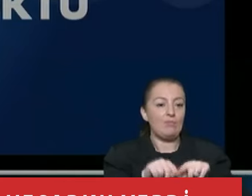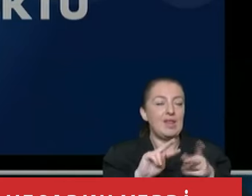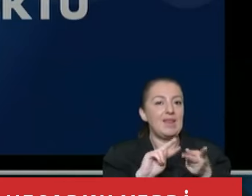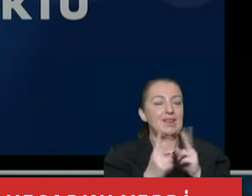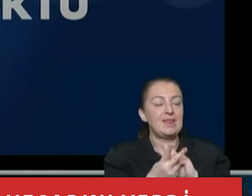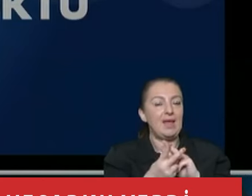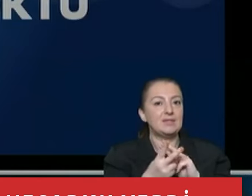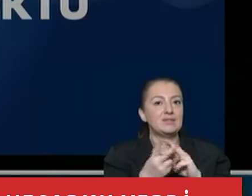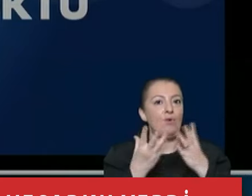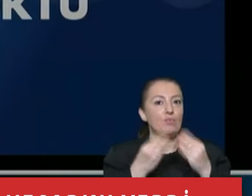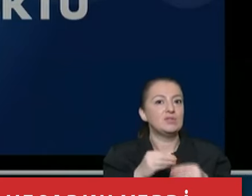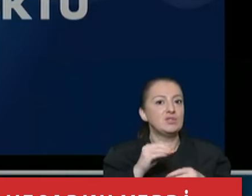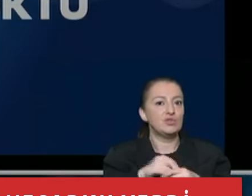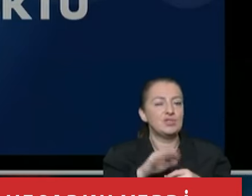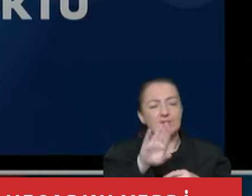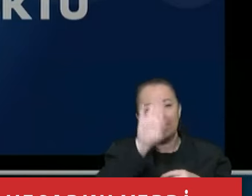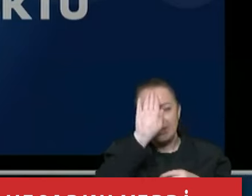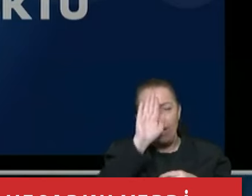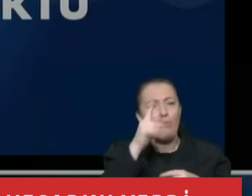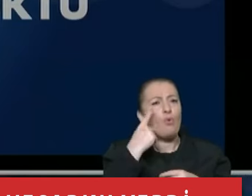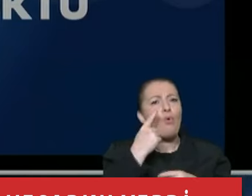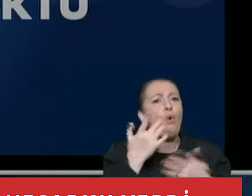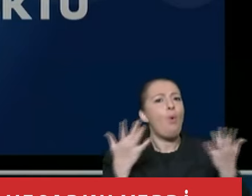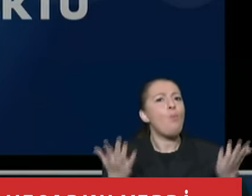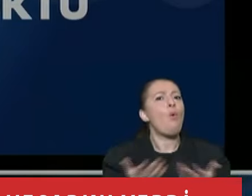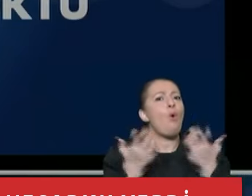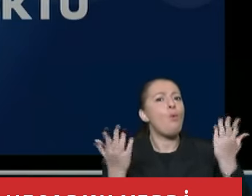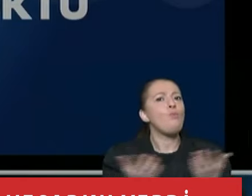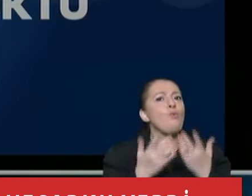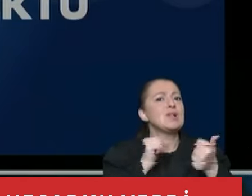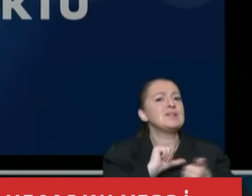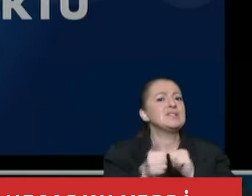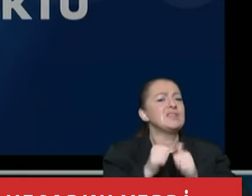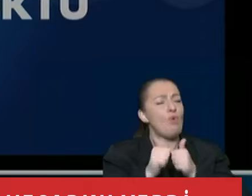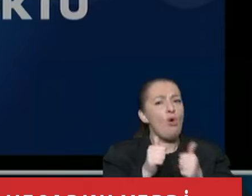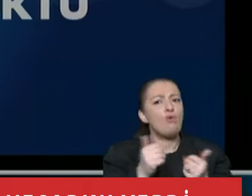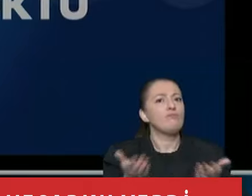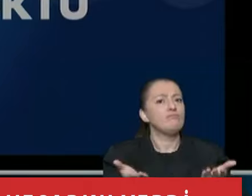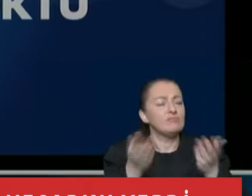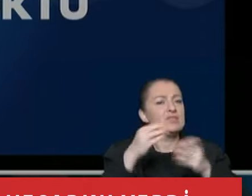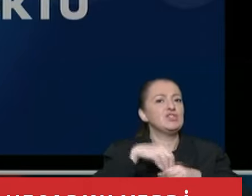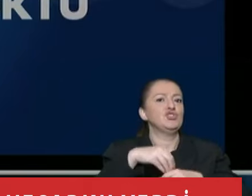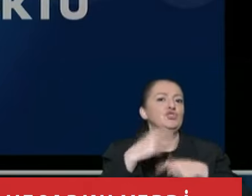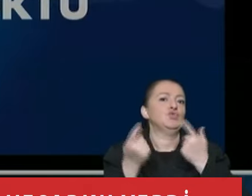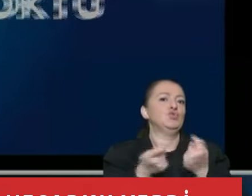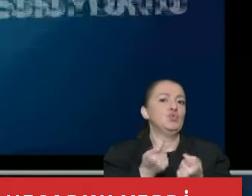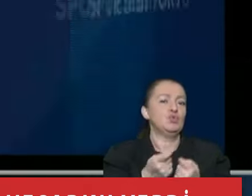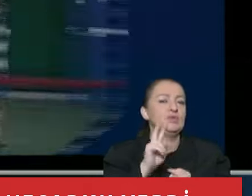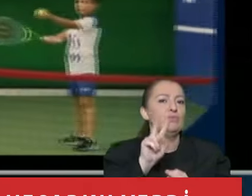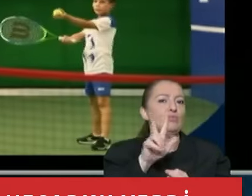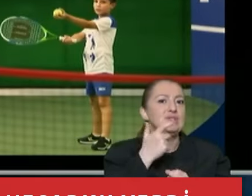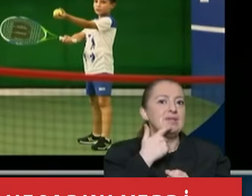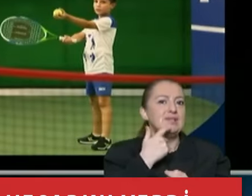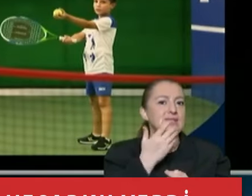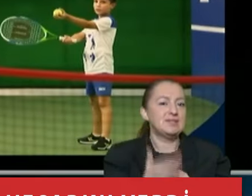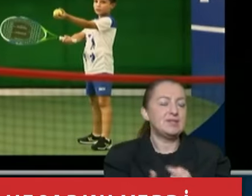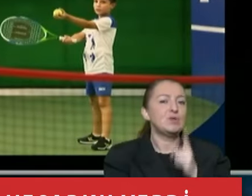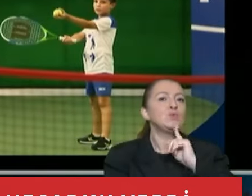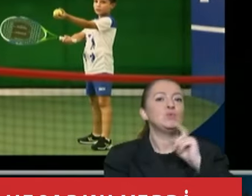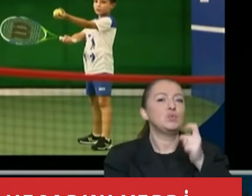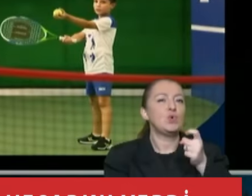için İstanbul'u doya spor yapılan bir kent haline getirmek için çalışıyoruz 2023 yılında